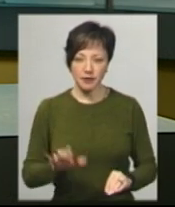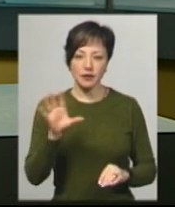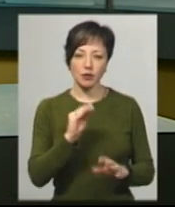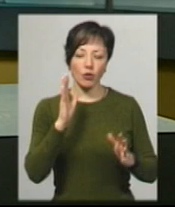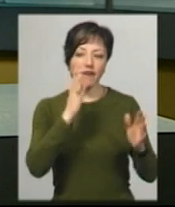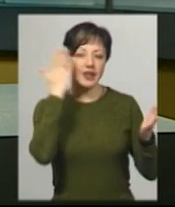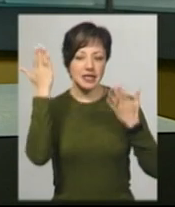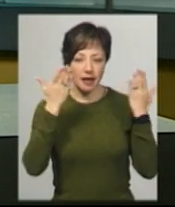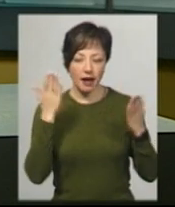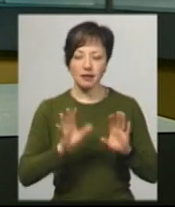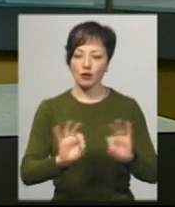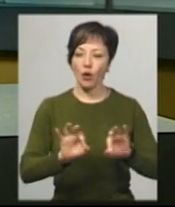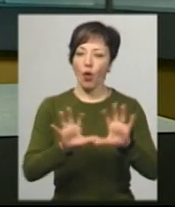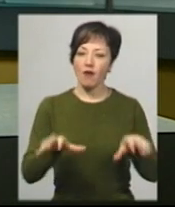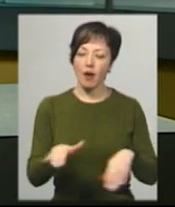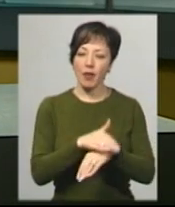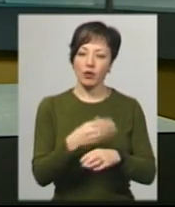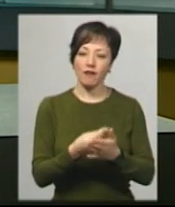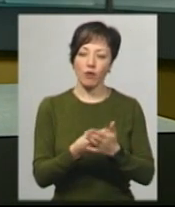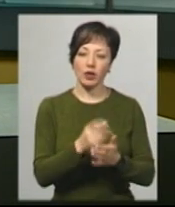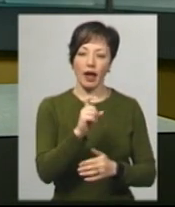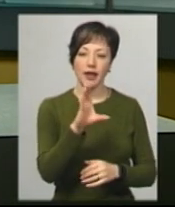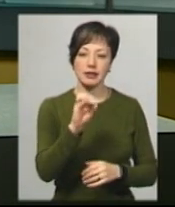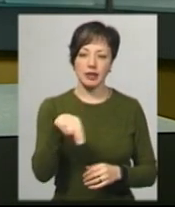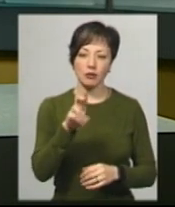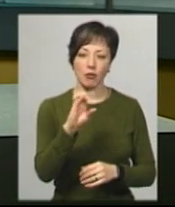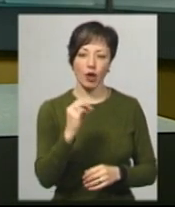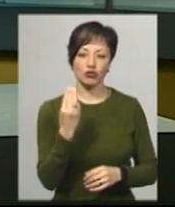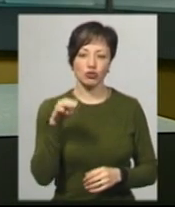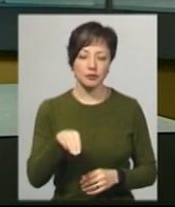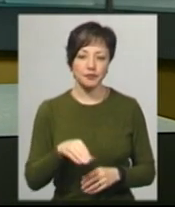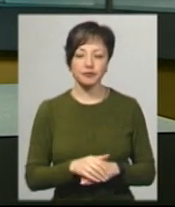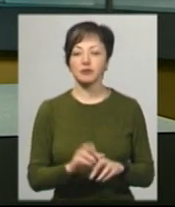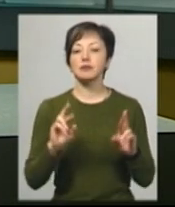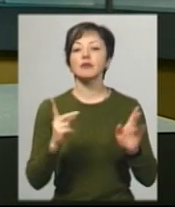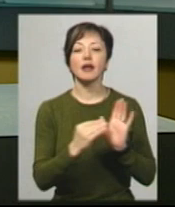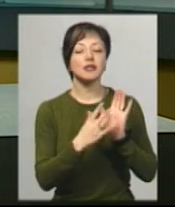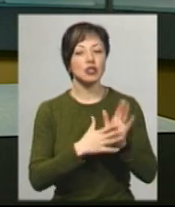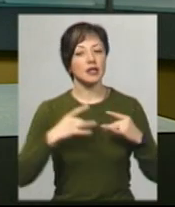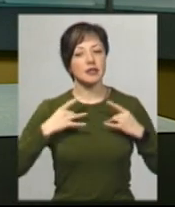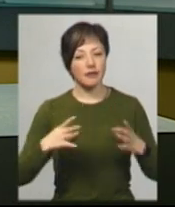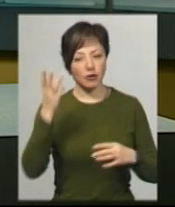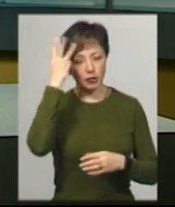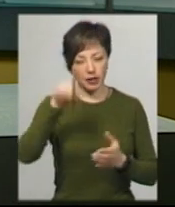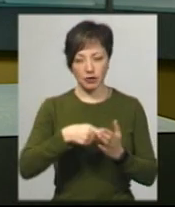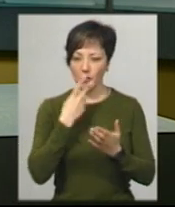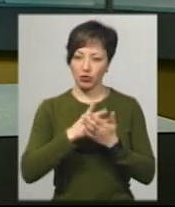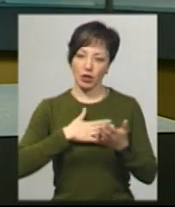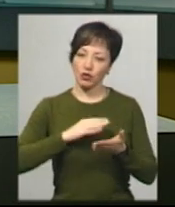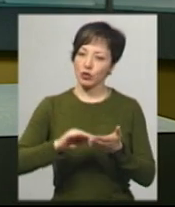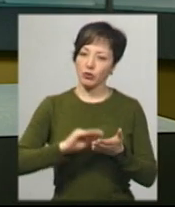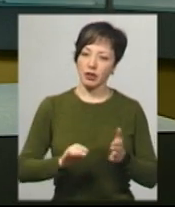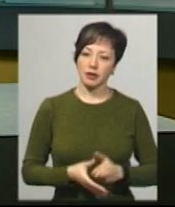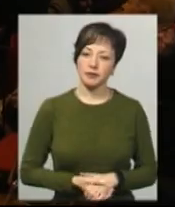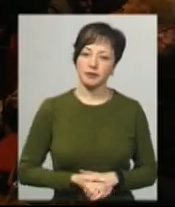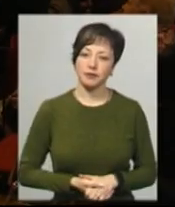веселяться, розповідає голова обласного благодійного фонду Хеседвешт Ігор Ратушний. Як відзначали свято у Хмельницькому, бачила Леся Боровець.